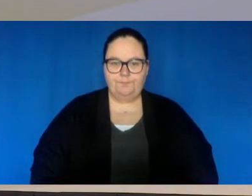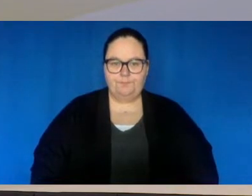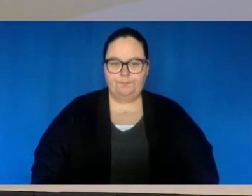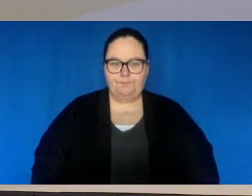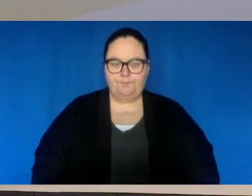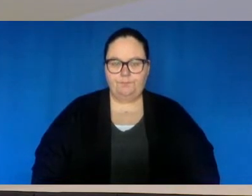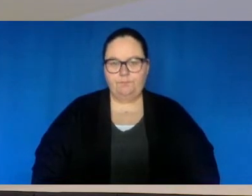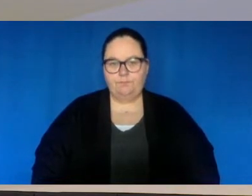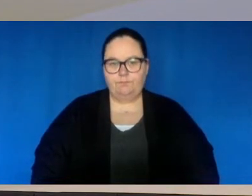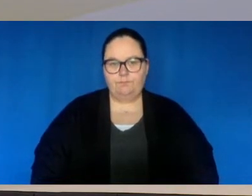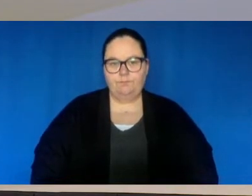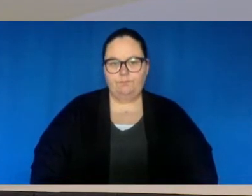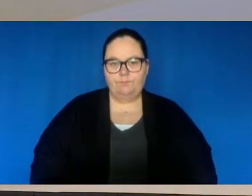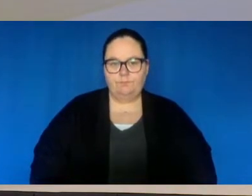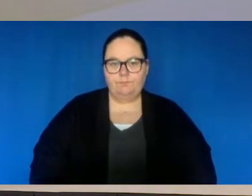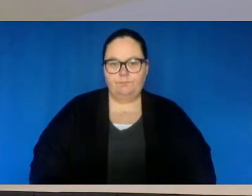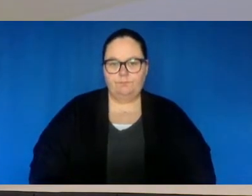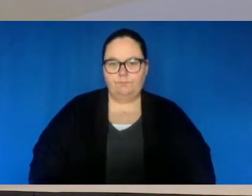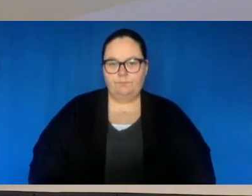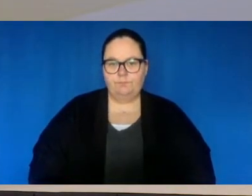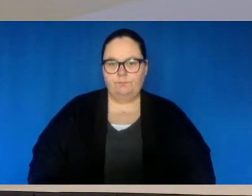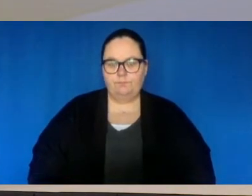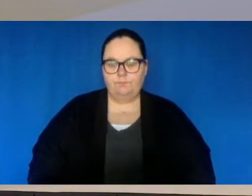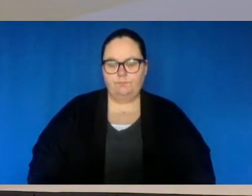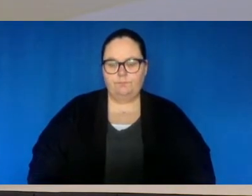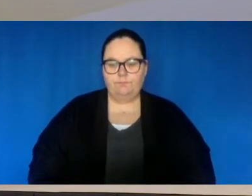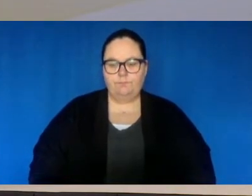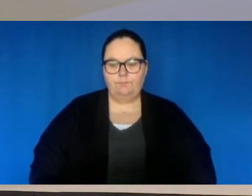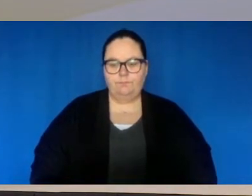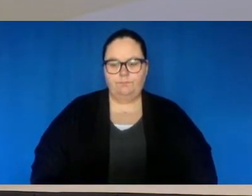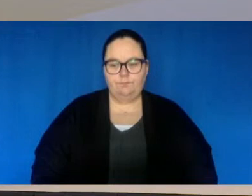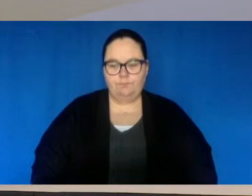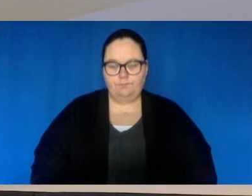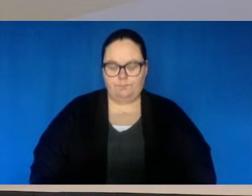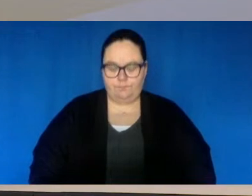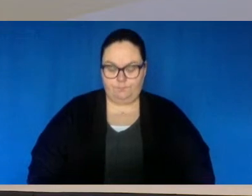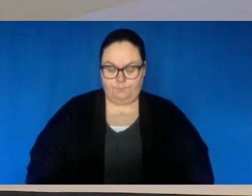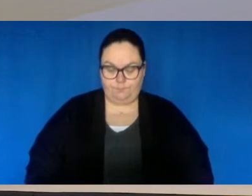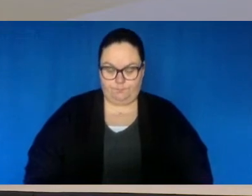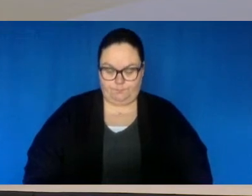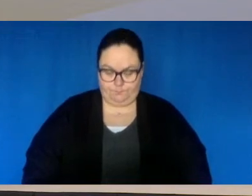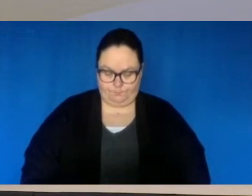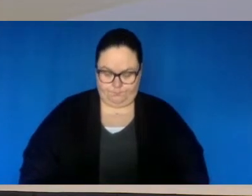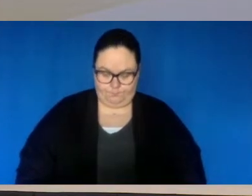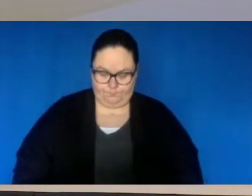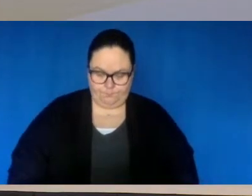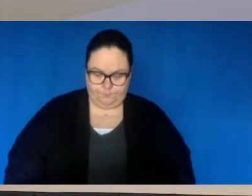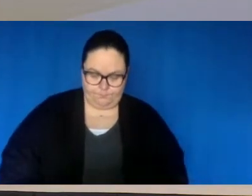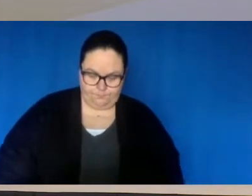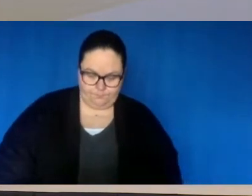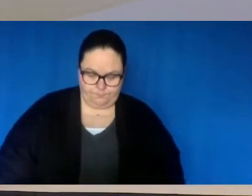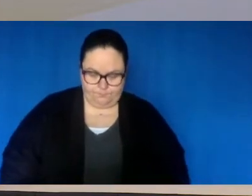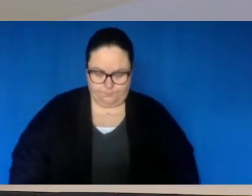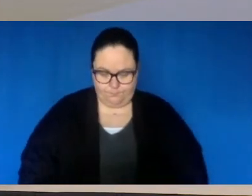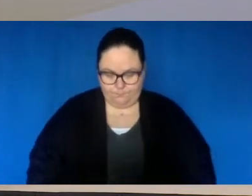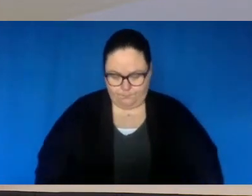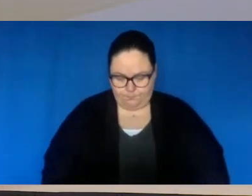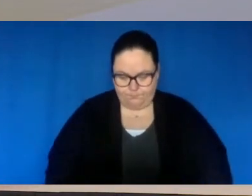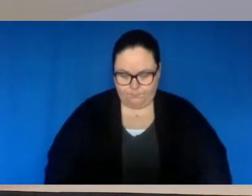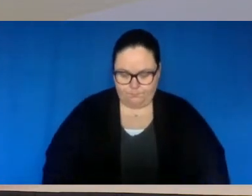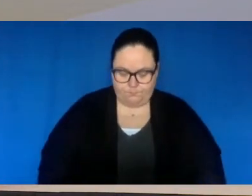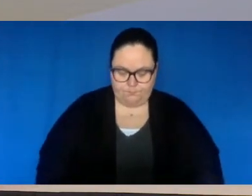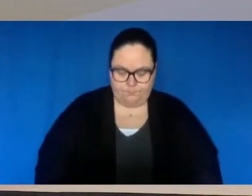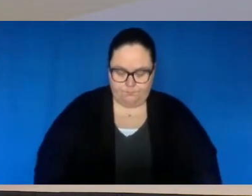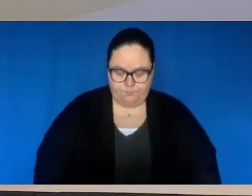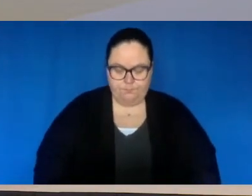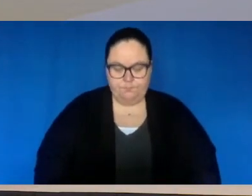aller. Et puis, si on ajoute plus d'espace ou on ajoute des